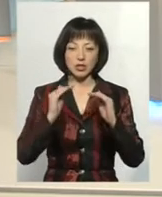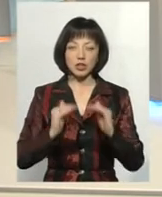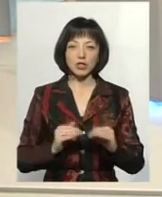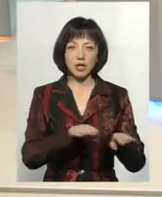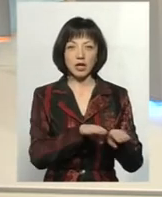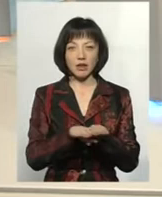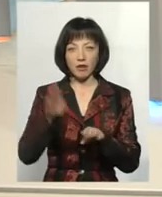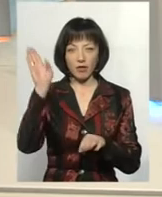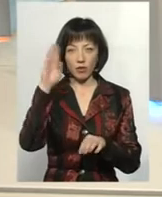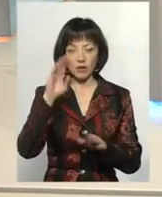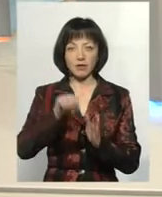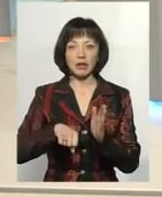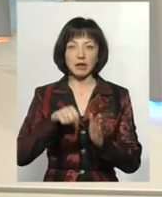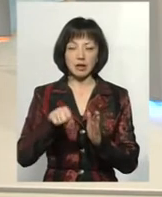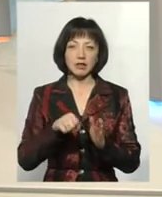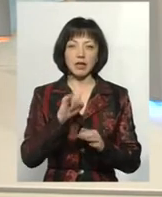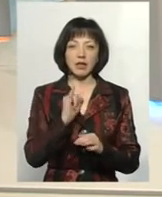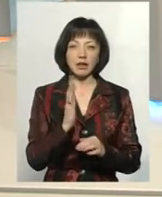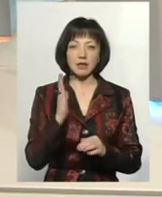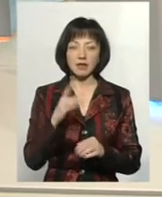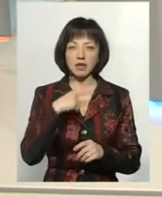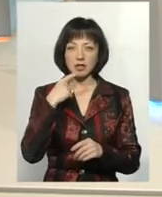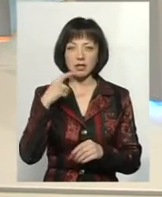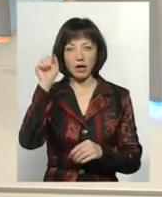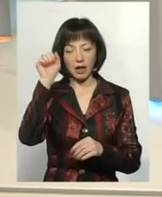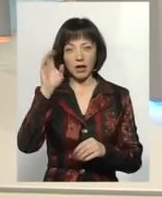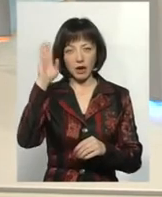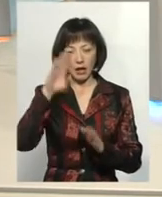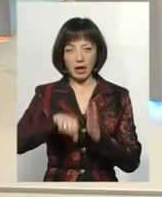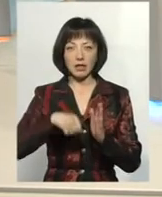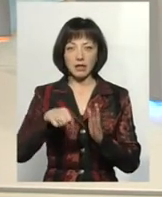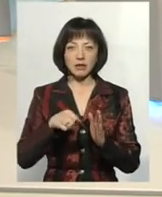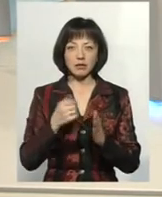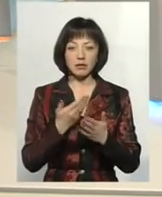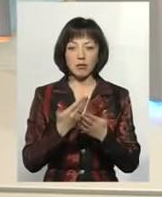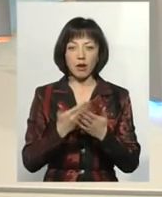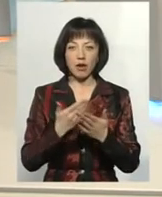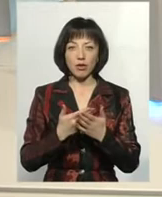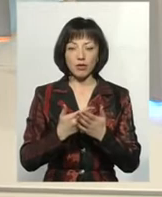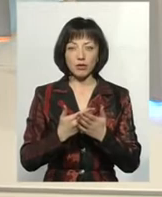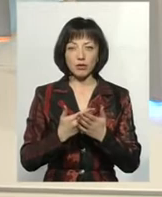в криницях. Вже говорила Отина Васильна про те, що криниці мають воду з підшкурного